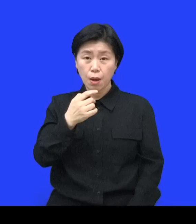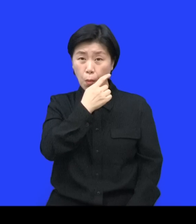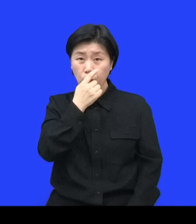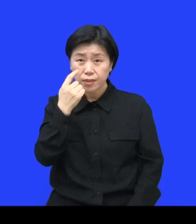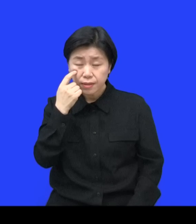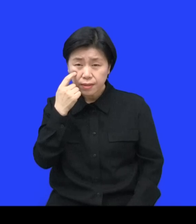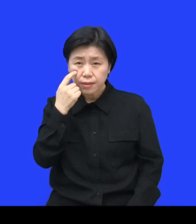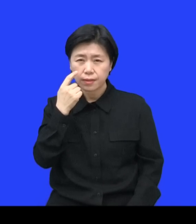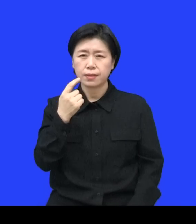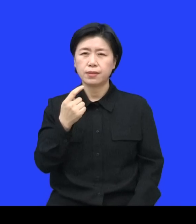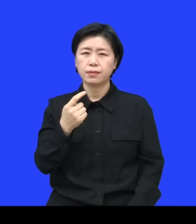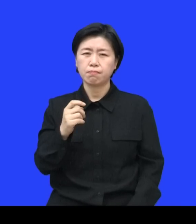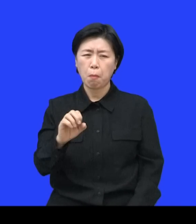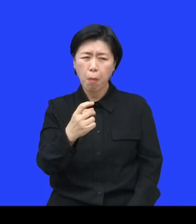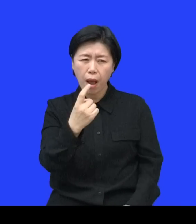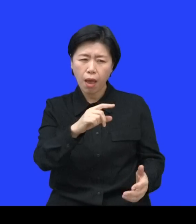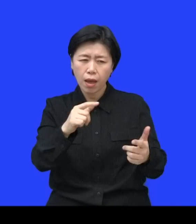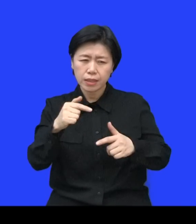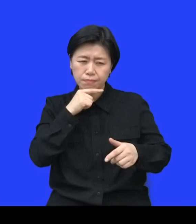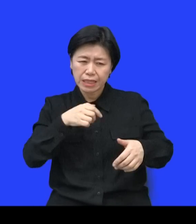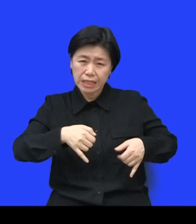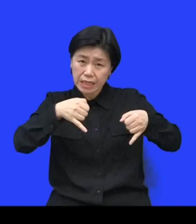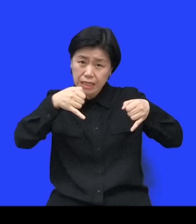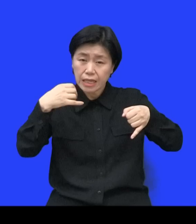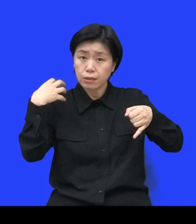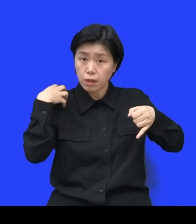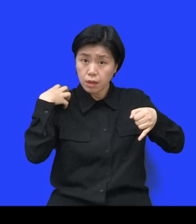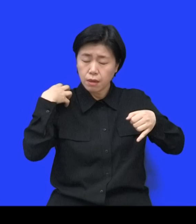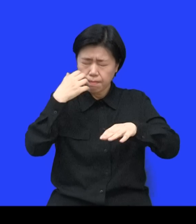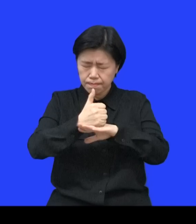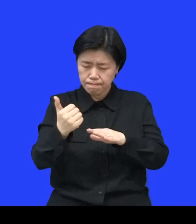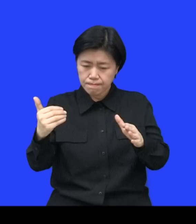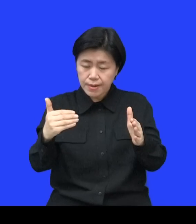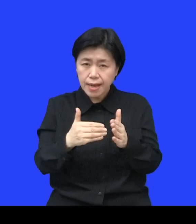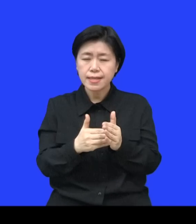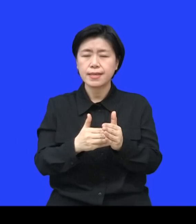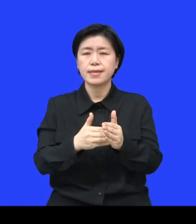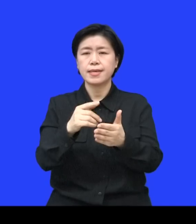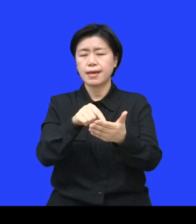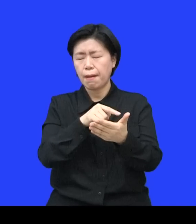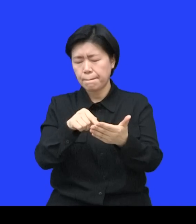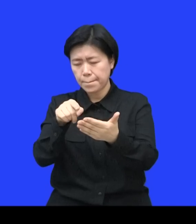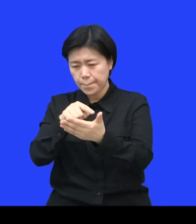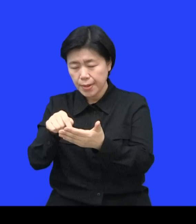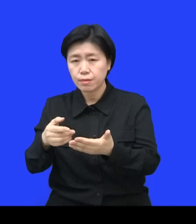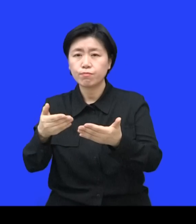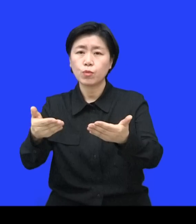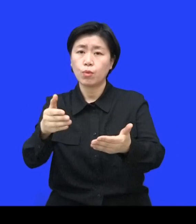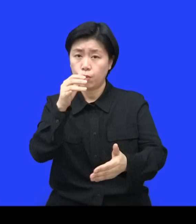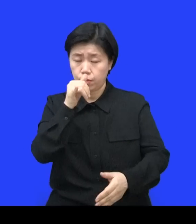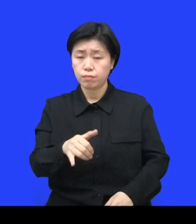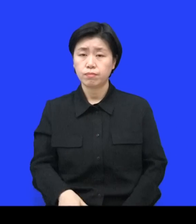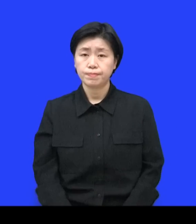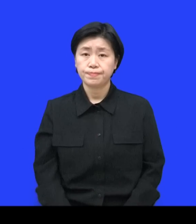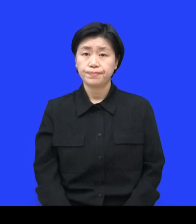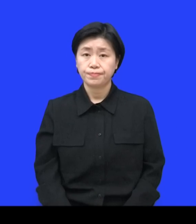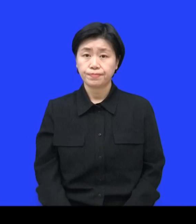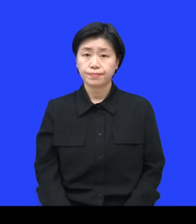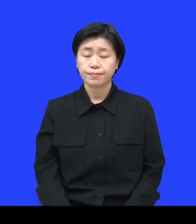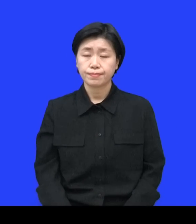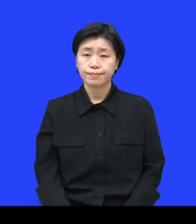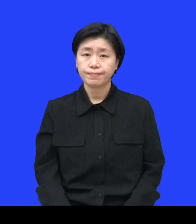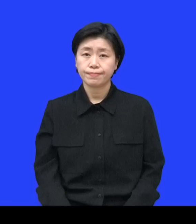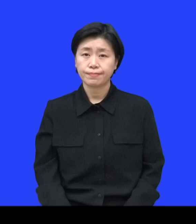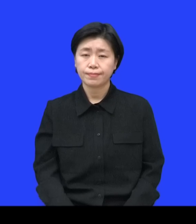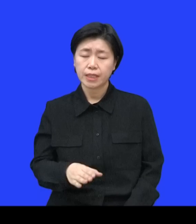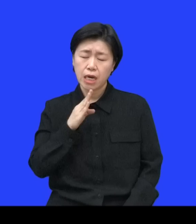않다. 하나님께서 주신 거 이거. 그래서 모든 그 채권자들한테 은행한테 갚겠다. 갚을 수